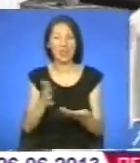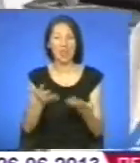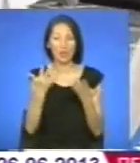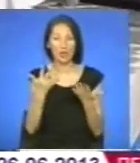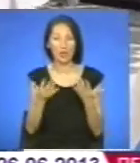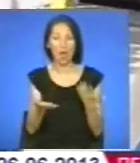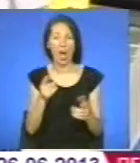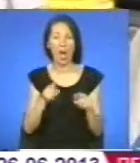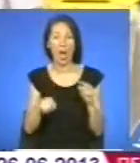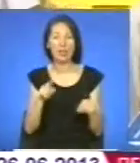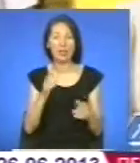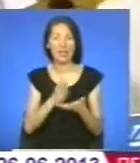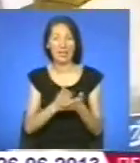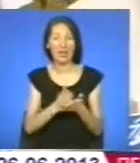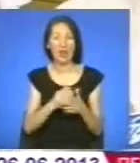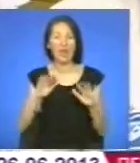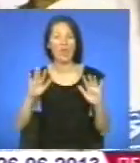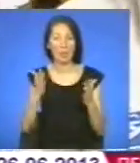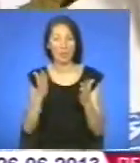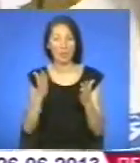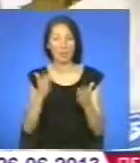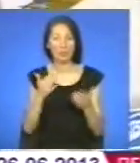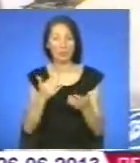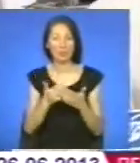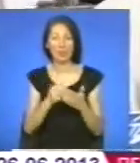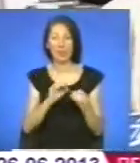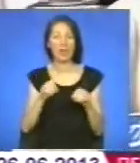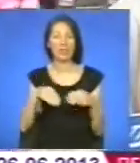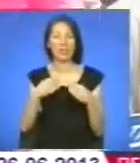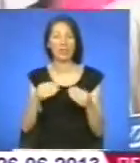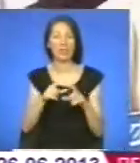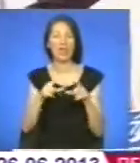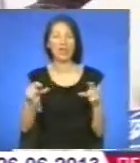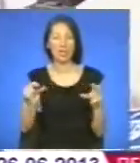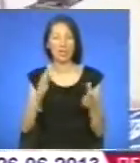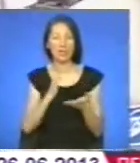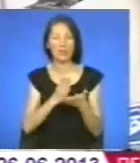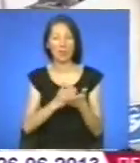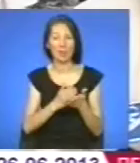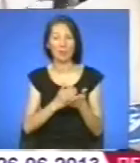Однак є досить випадків десь невидачі квитків, є